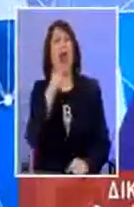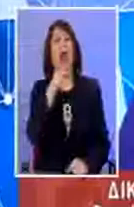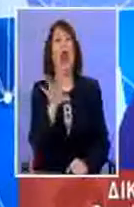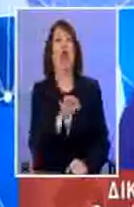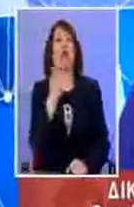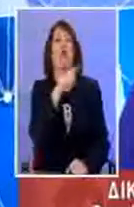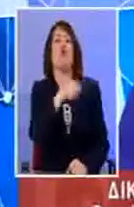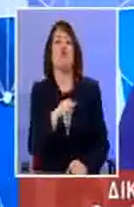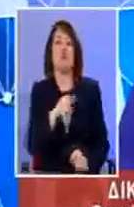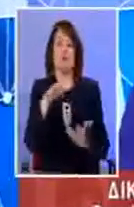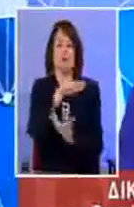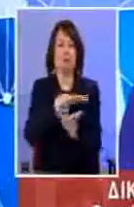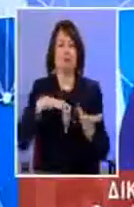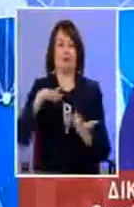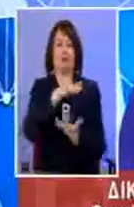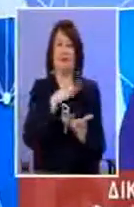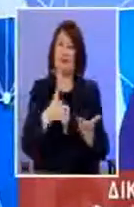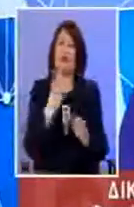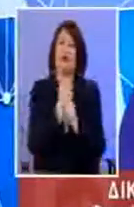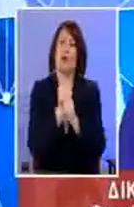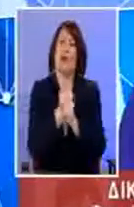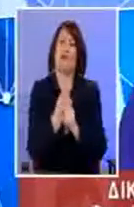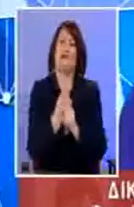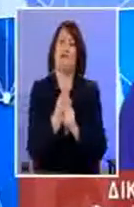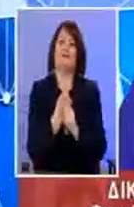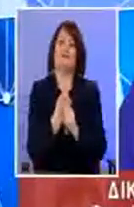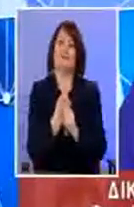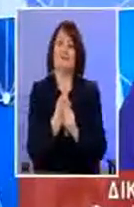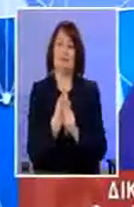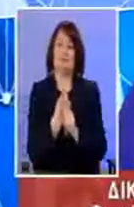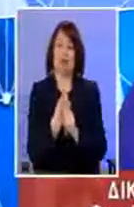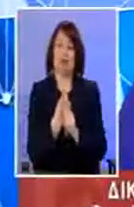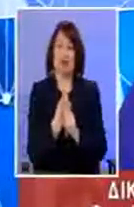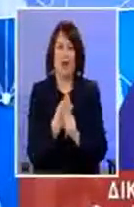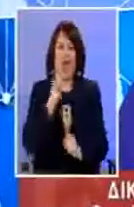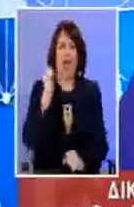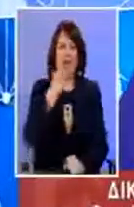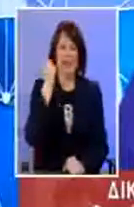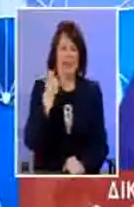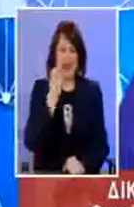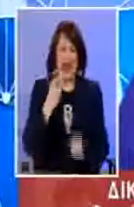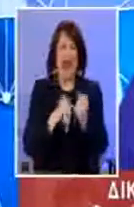των λαών. Αυτό δεν σημαίνει ισοπαίδωση των εθνικών ιδιαιτεροτήτων.